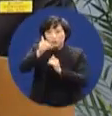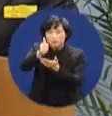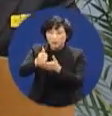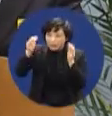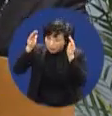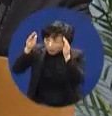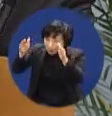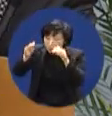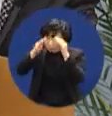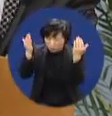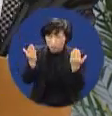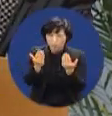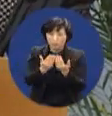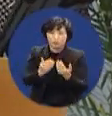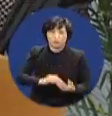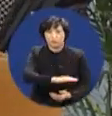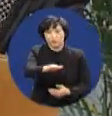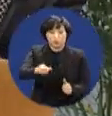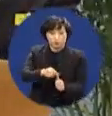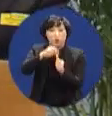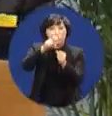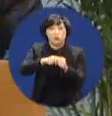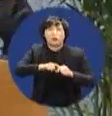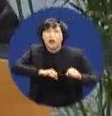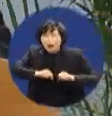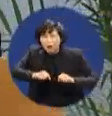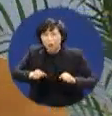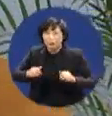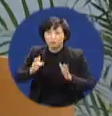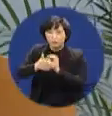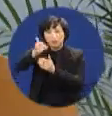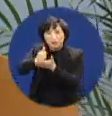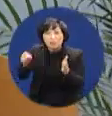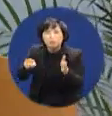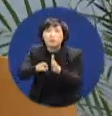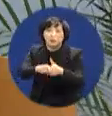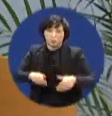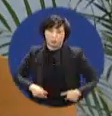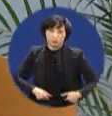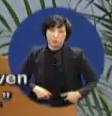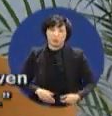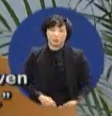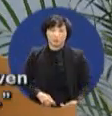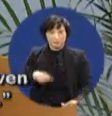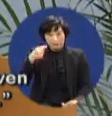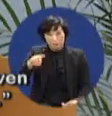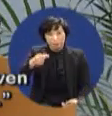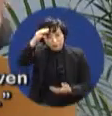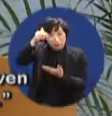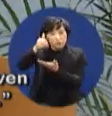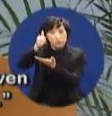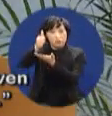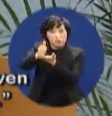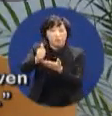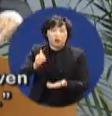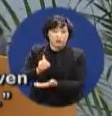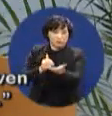예수에게 모두 정말로 살려고 몸부림치고 와야 한다. 그 다음에 성령은